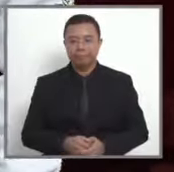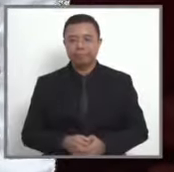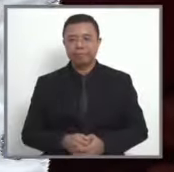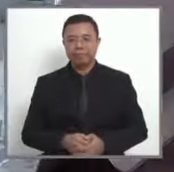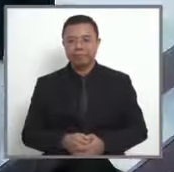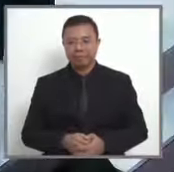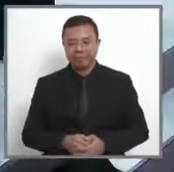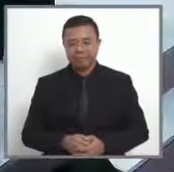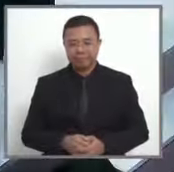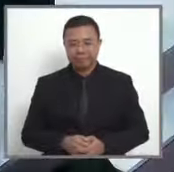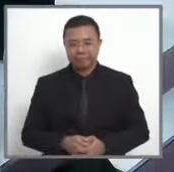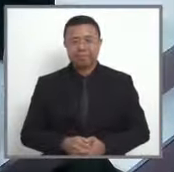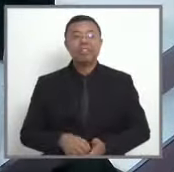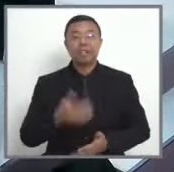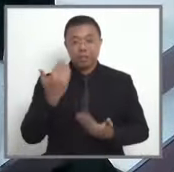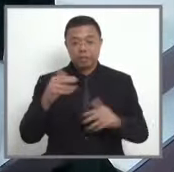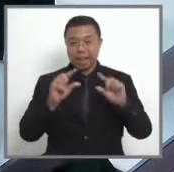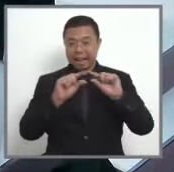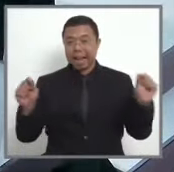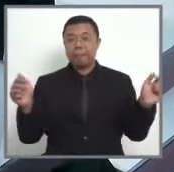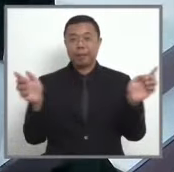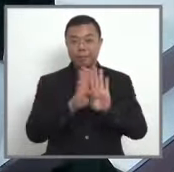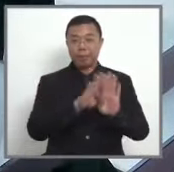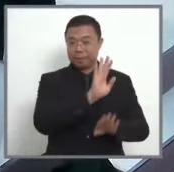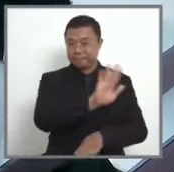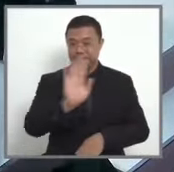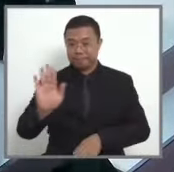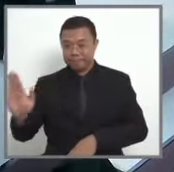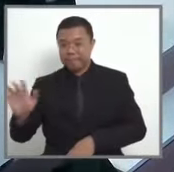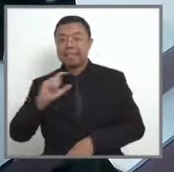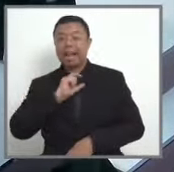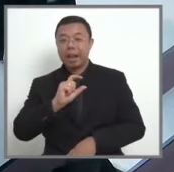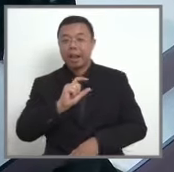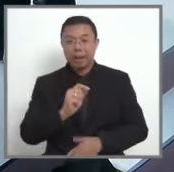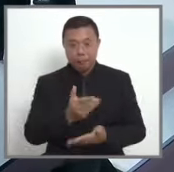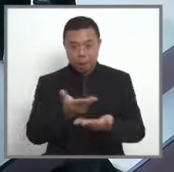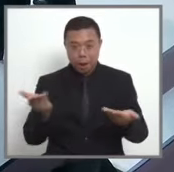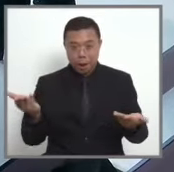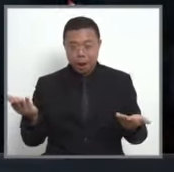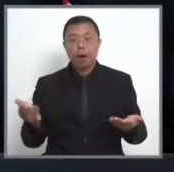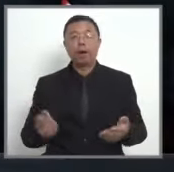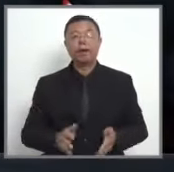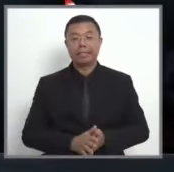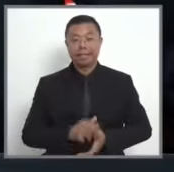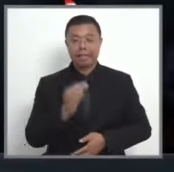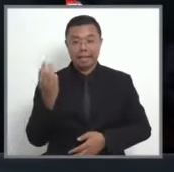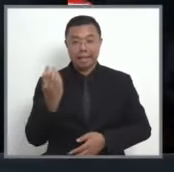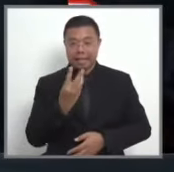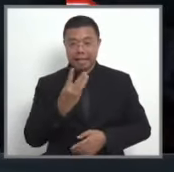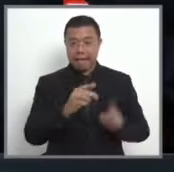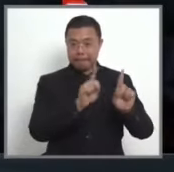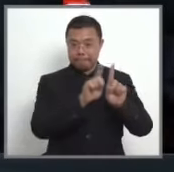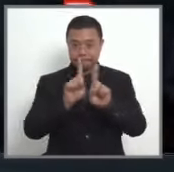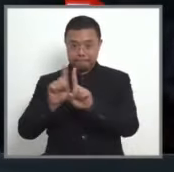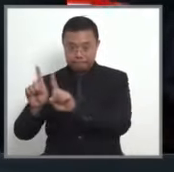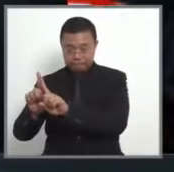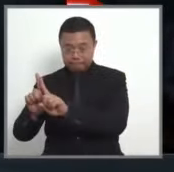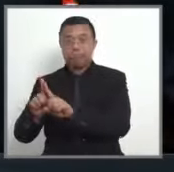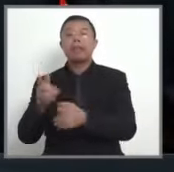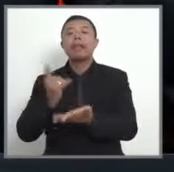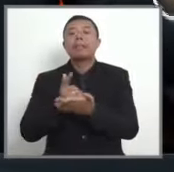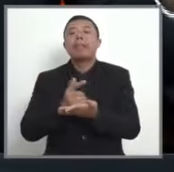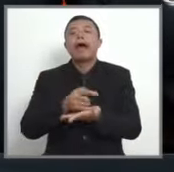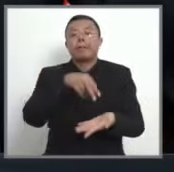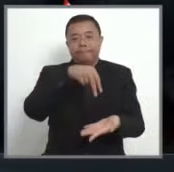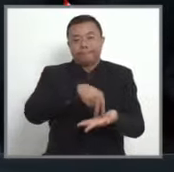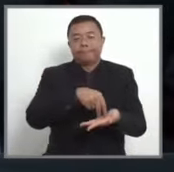pernyataan penutup dari masing-masing pasangan calon. Kami mohon kepada ketiga pasangan calon presiden dan juga calon wakil presiden untuk tetap berada di